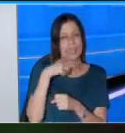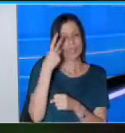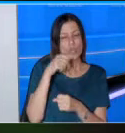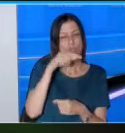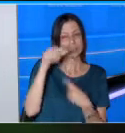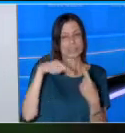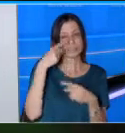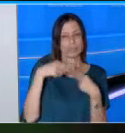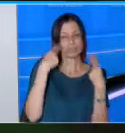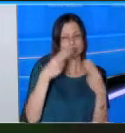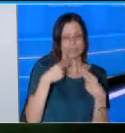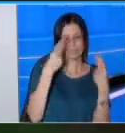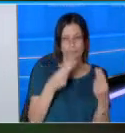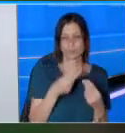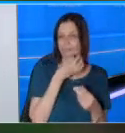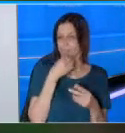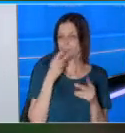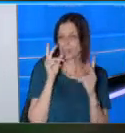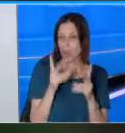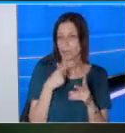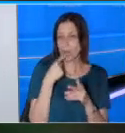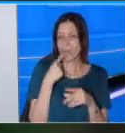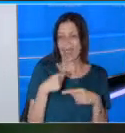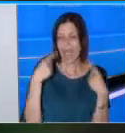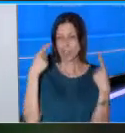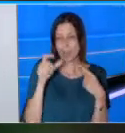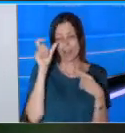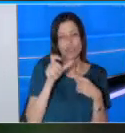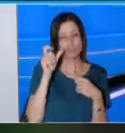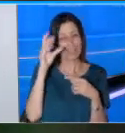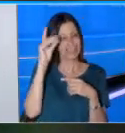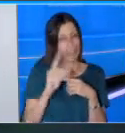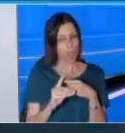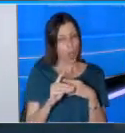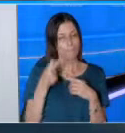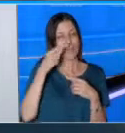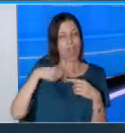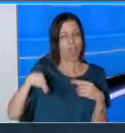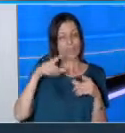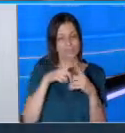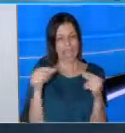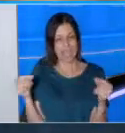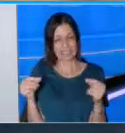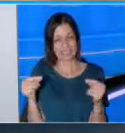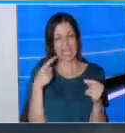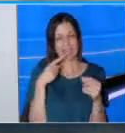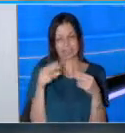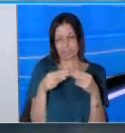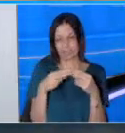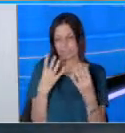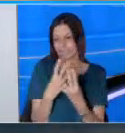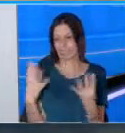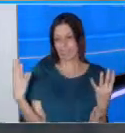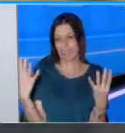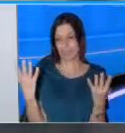סבבים. השאלה אם אנחנו יכולים לומר היום לתושבי הדרום, תושבי העוטף, יישובי הצמודי גדר, מה